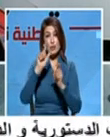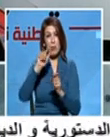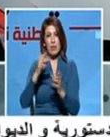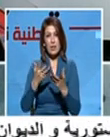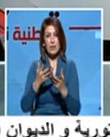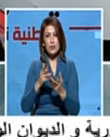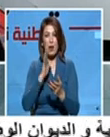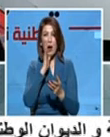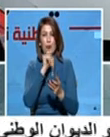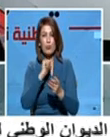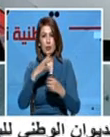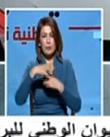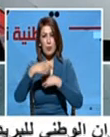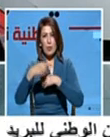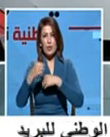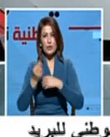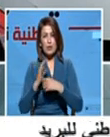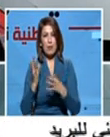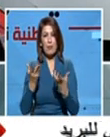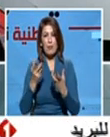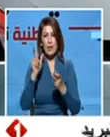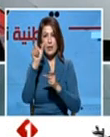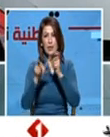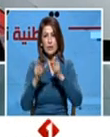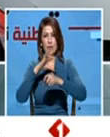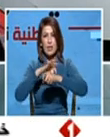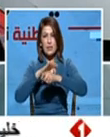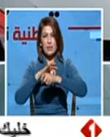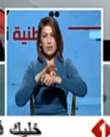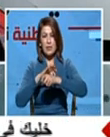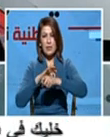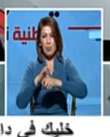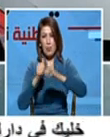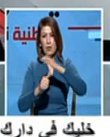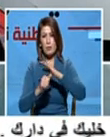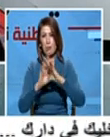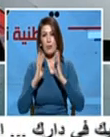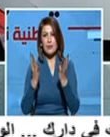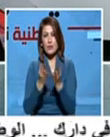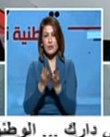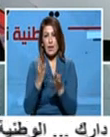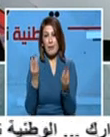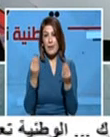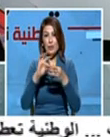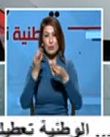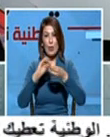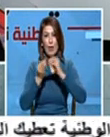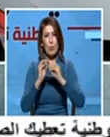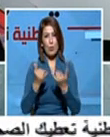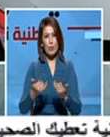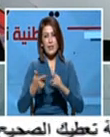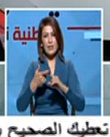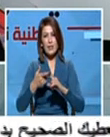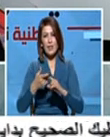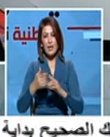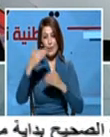الفارماسيان بالتليفون قال له راني انا طبيبه وراه عنده هكا وهكا وهكا وهكا ياخذ هكاك كيفاش تعمل؟ هو الصندوق اظن